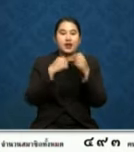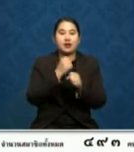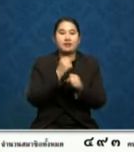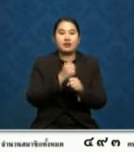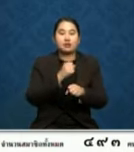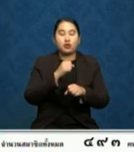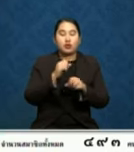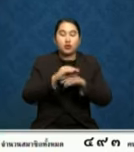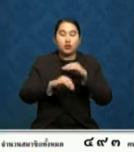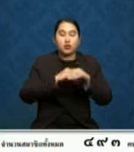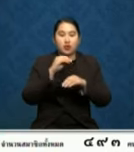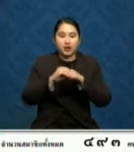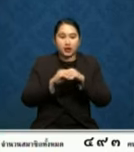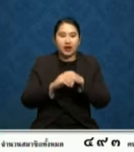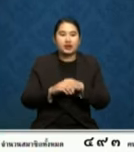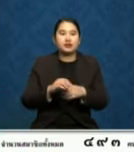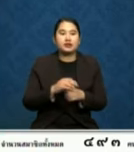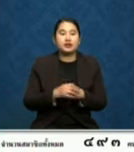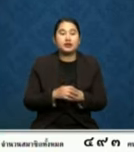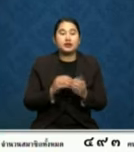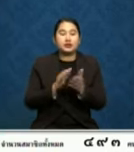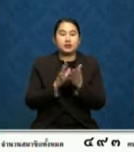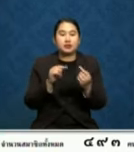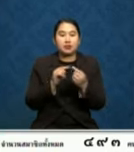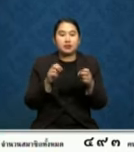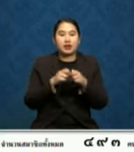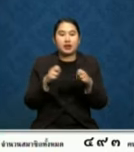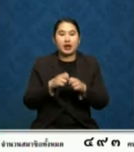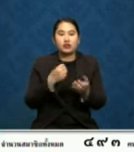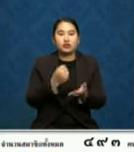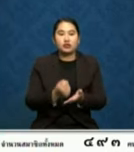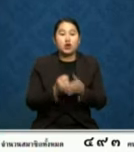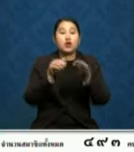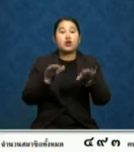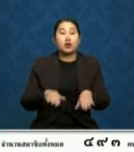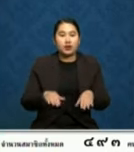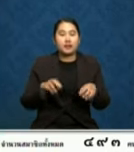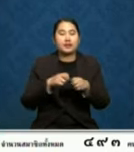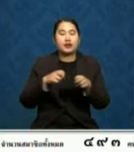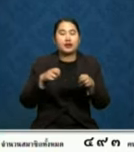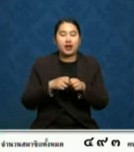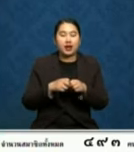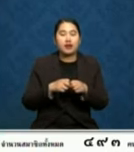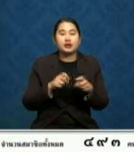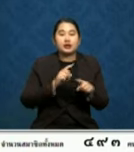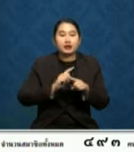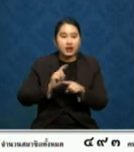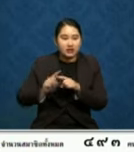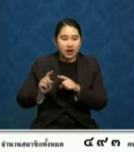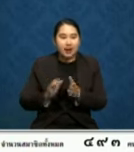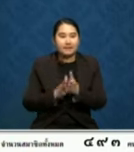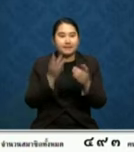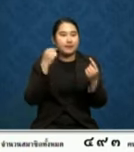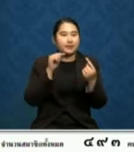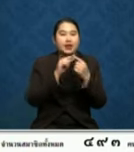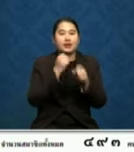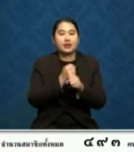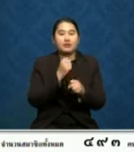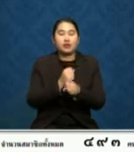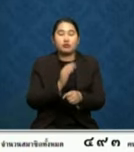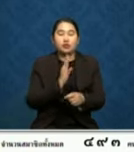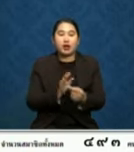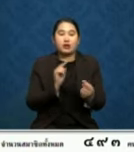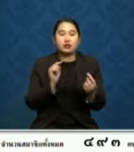การคาร์บอนเครดิตนะคะกิจกรรมเพื่อลดก๊าซเ่อเรือนกระจกนะคะมุ่งสู่การบรรลุเป้าหมายความเป็นกลางทาง